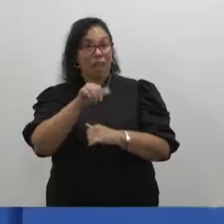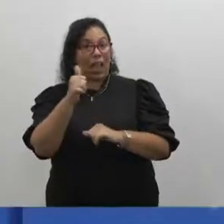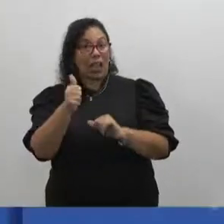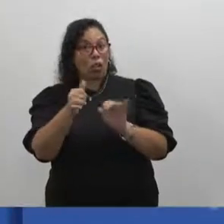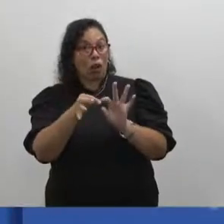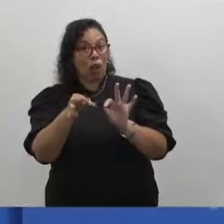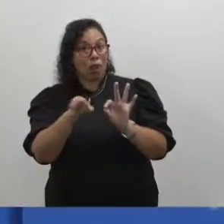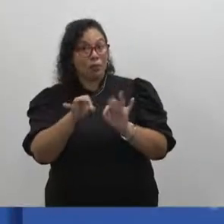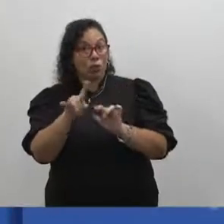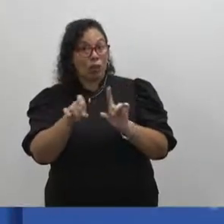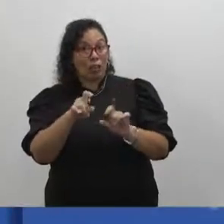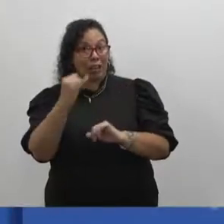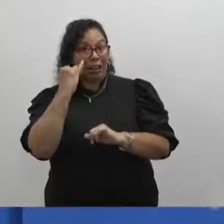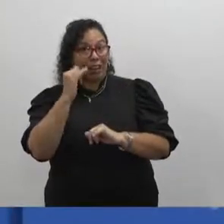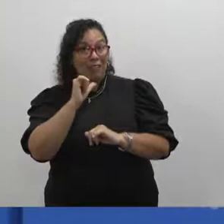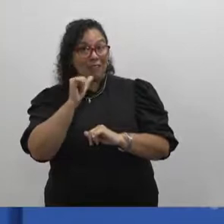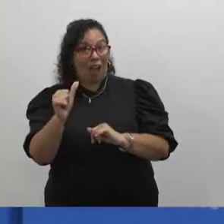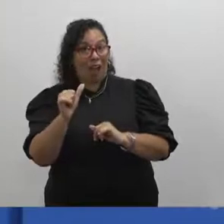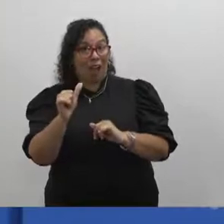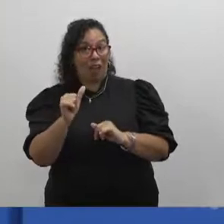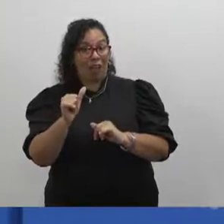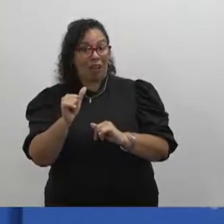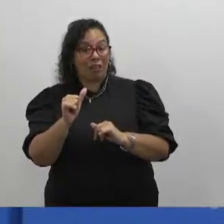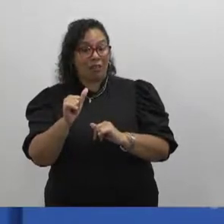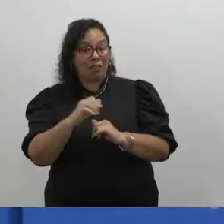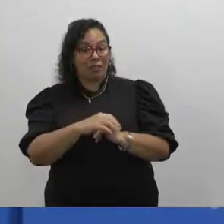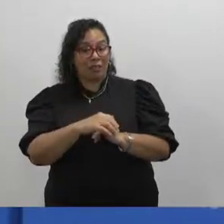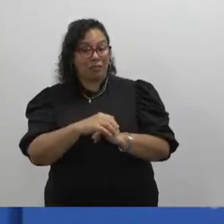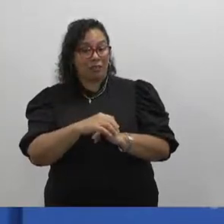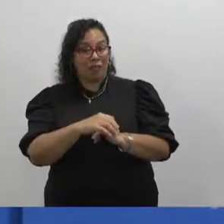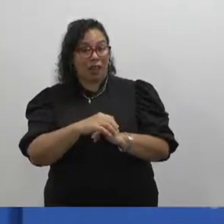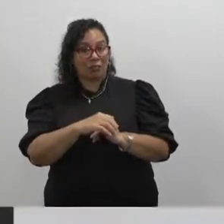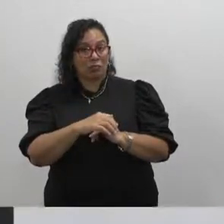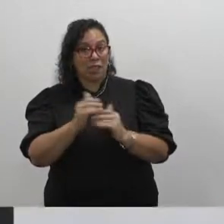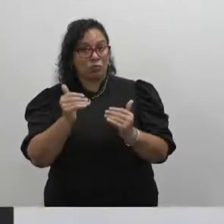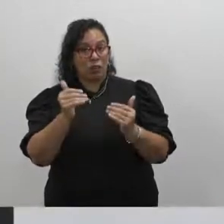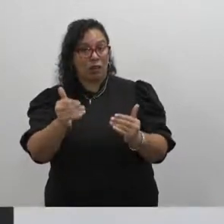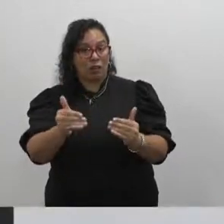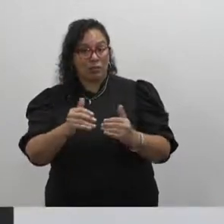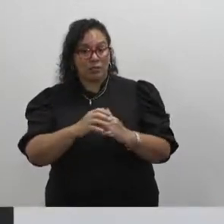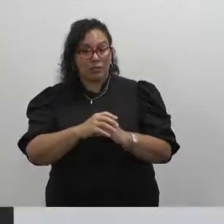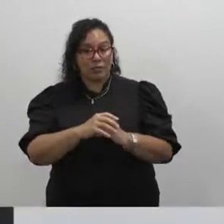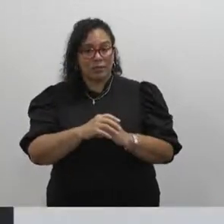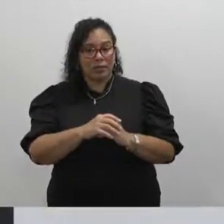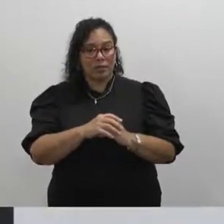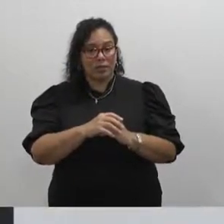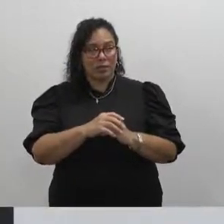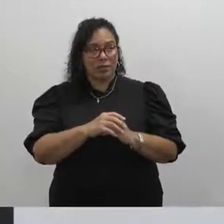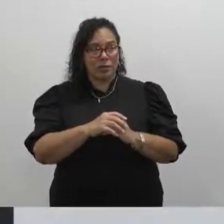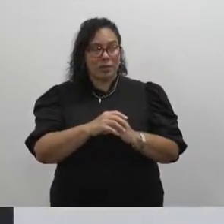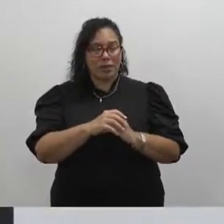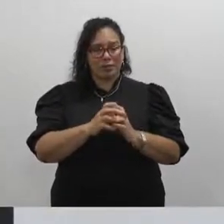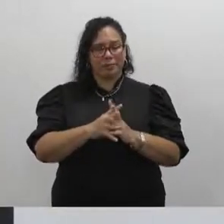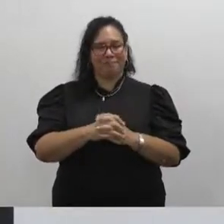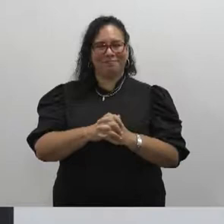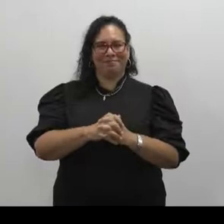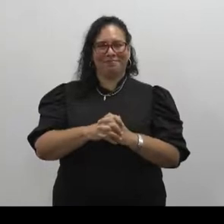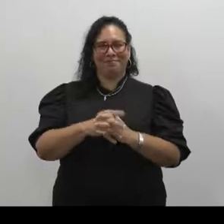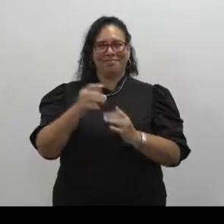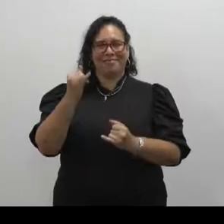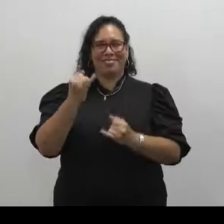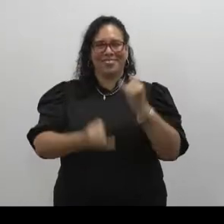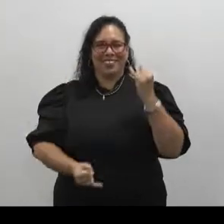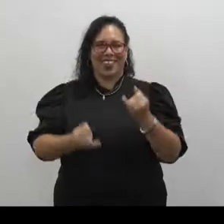đã đặt tiền chẳng tham miên sum nuôi xin tiết tế pi xã cái này bảo kiếm bọn tế dương đang những gì